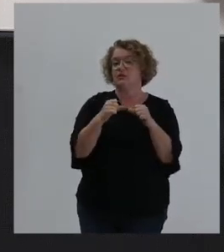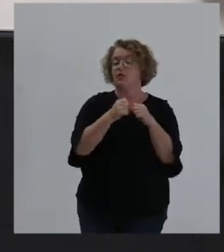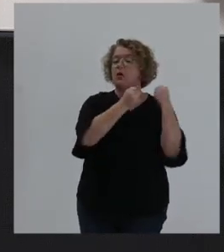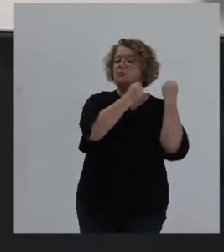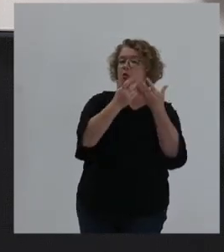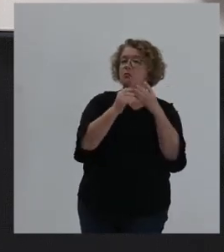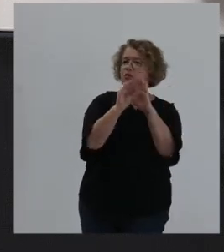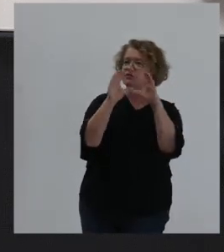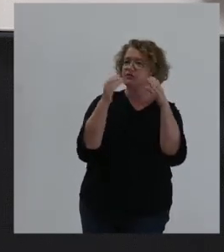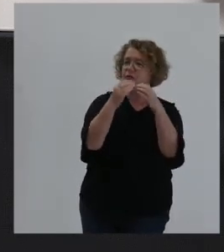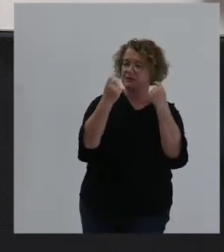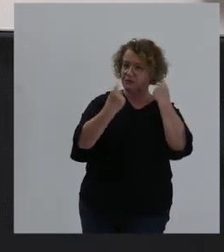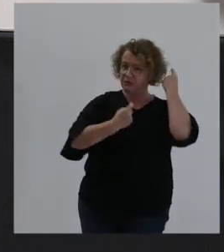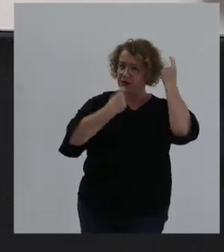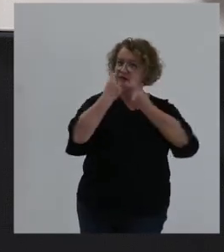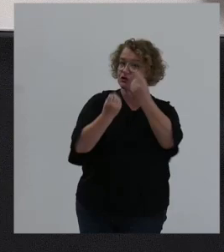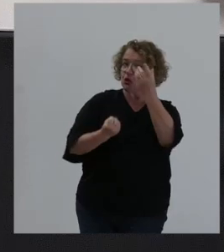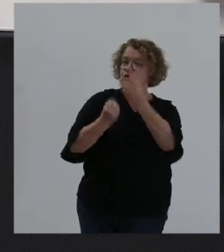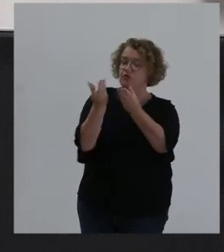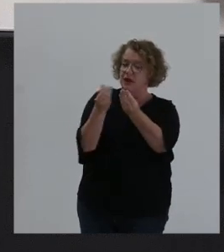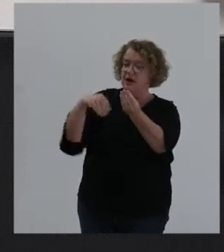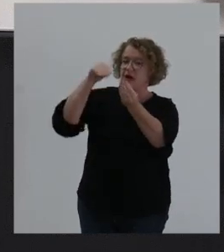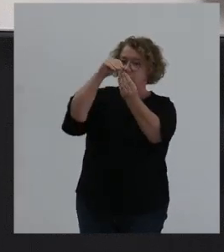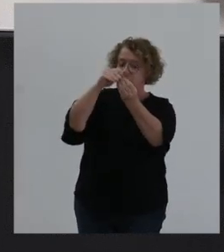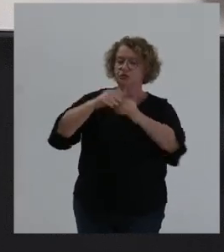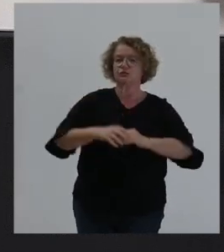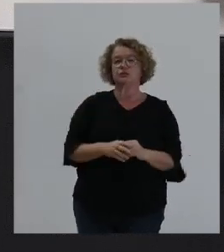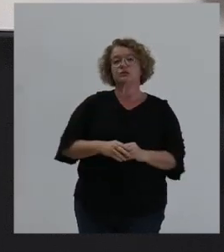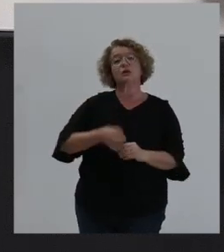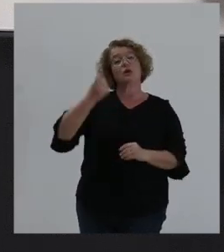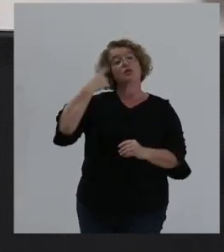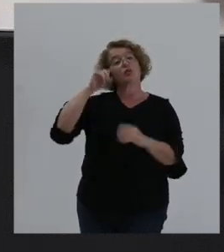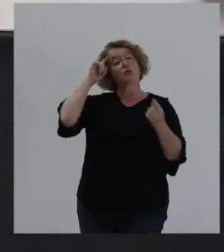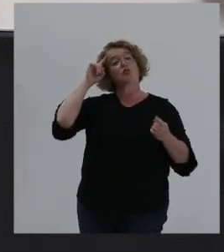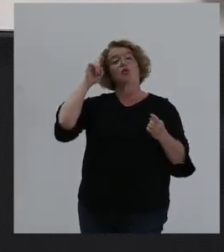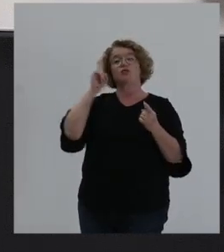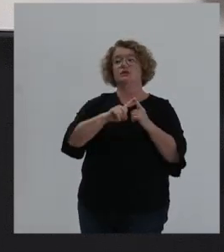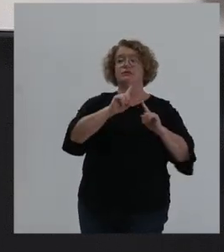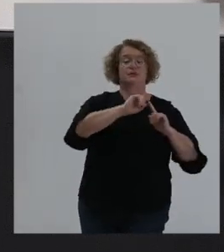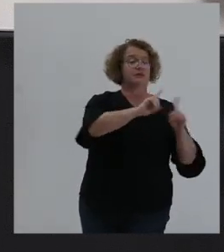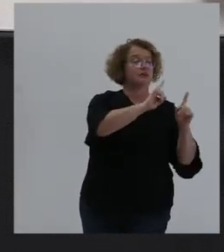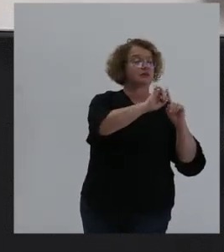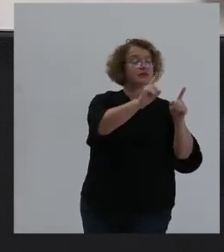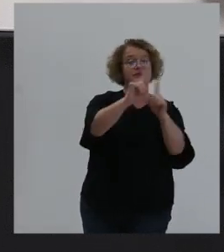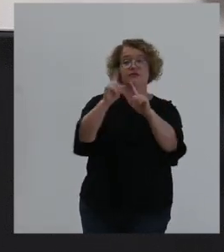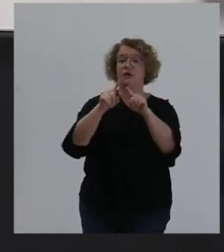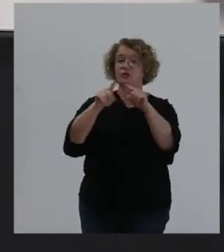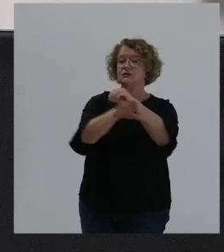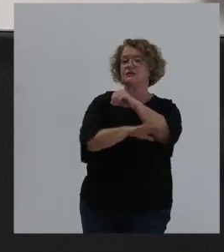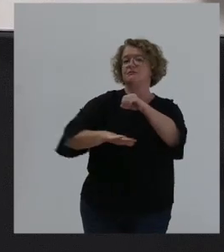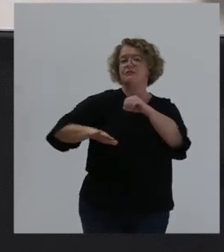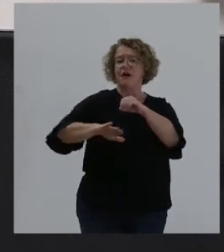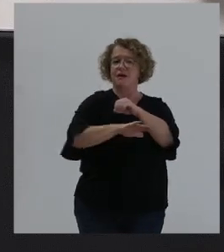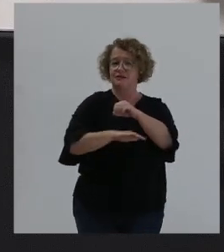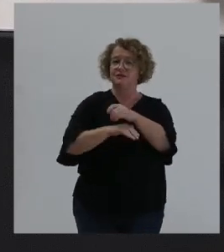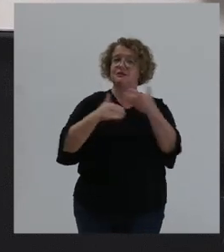de formation pour que puissent, bien sûr, se mettre en place ces différents objectifs et s'appuyer surtout sur les remontées du